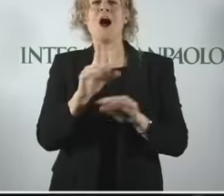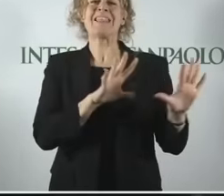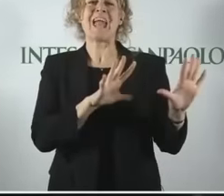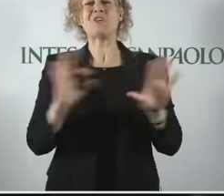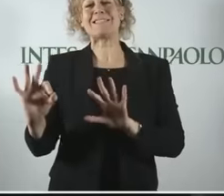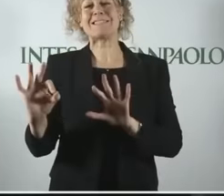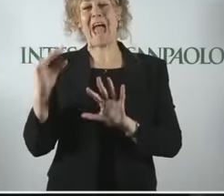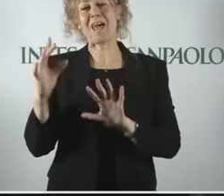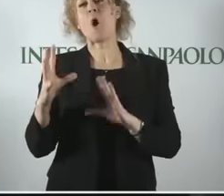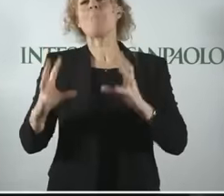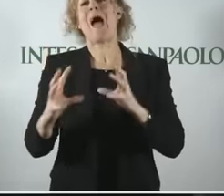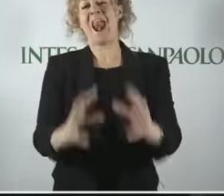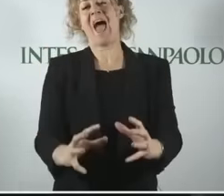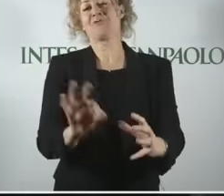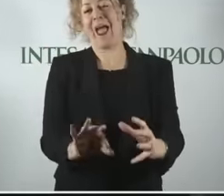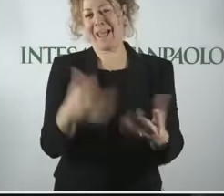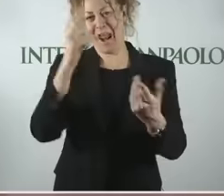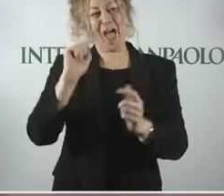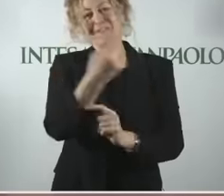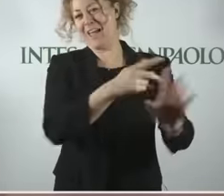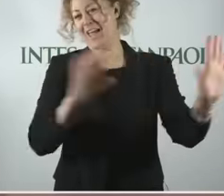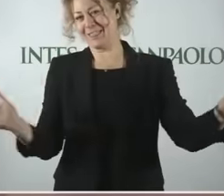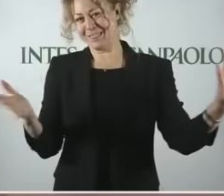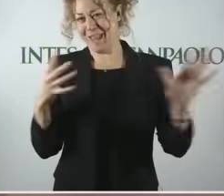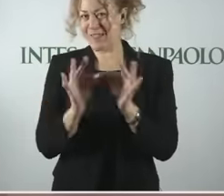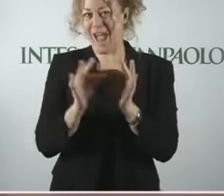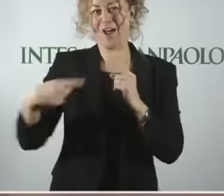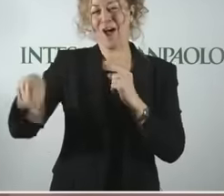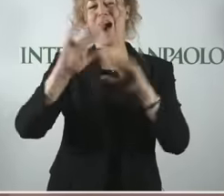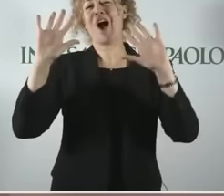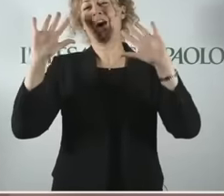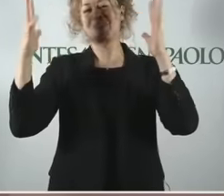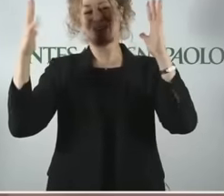al centro siete d'accordo no E vabbè vabbè vabbè vabbè